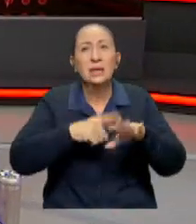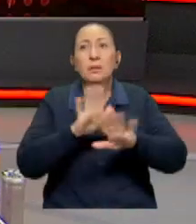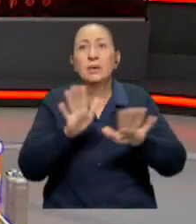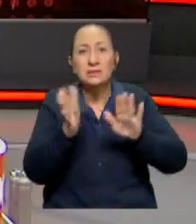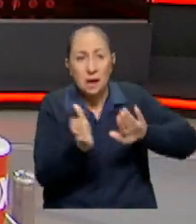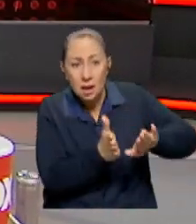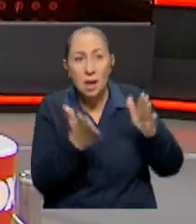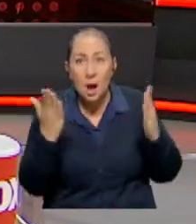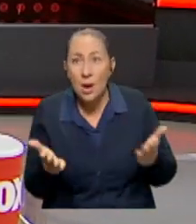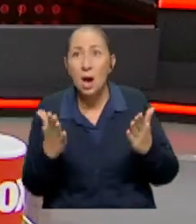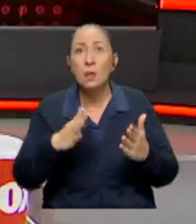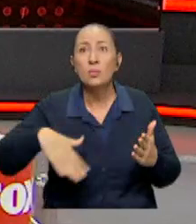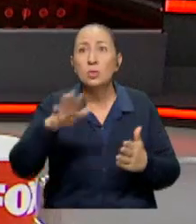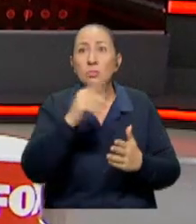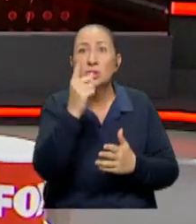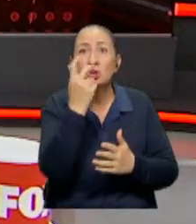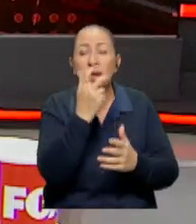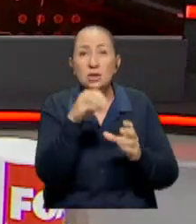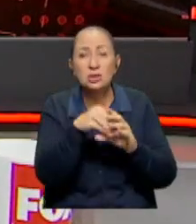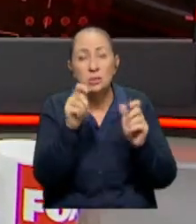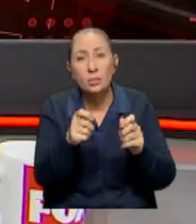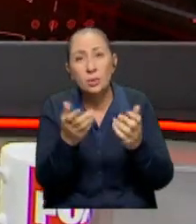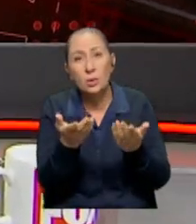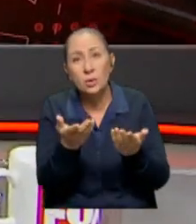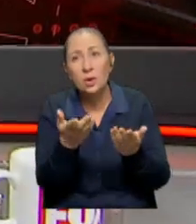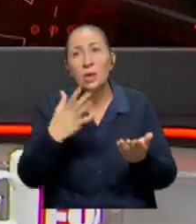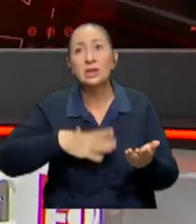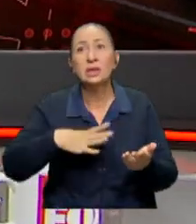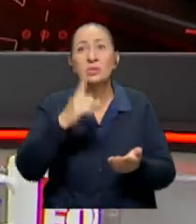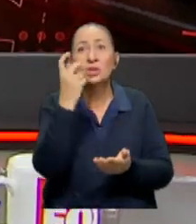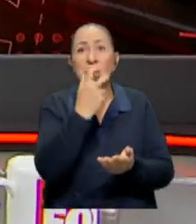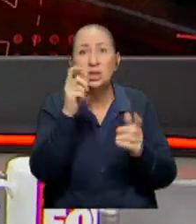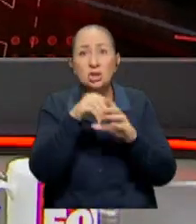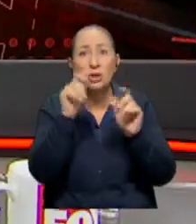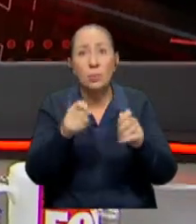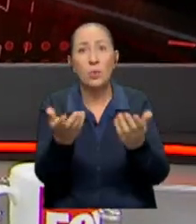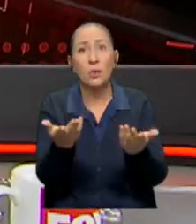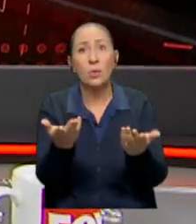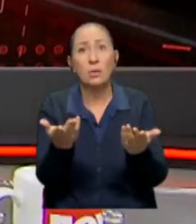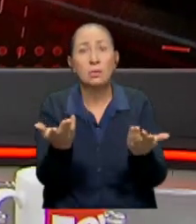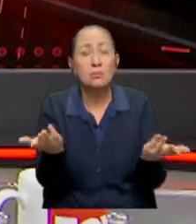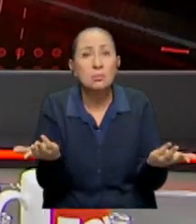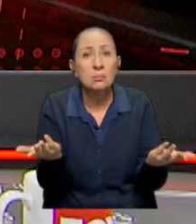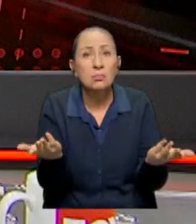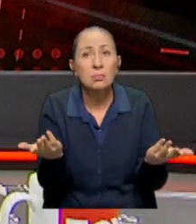da bütün bunları bir şarkı için, istedikleri bir şarkı için yapıyorlar.